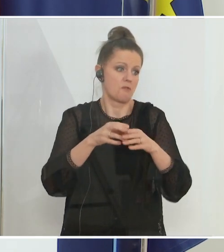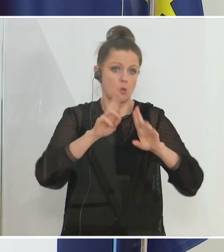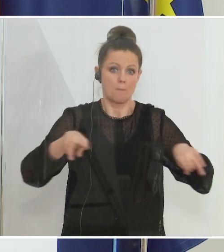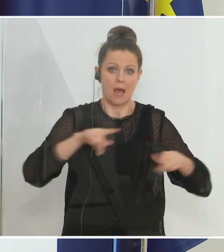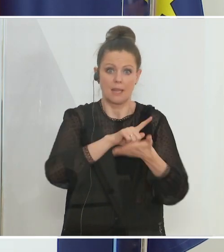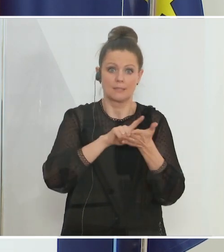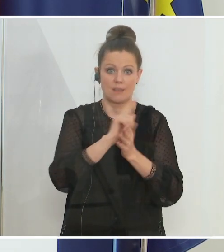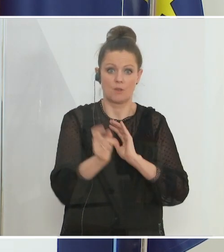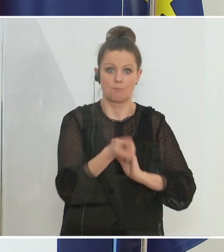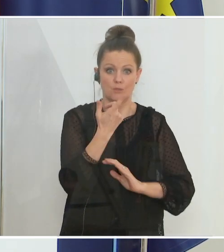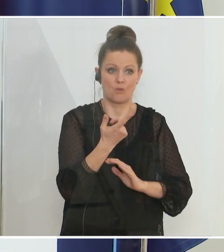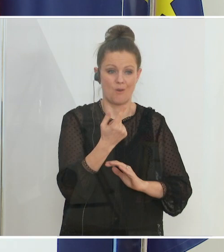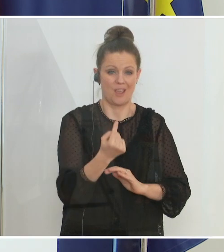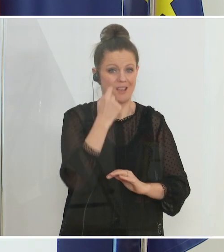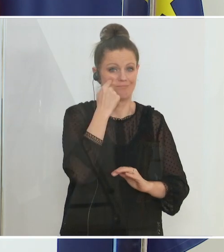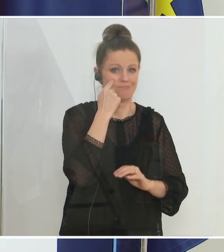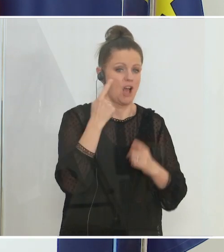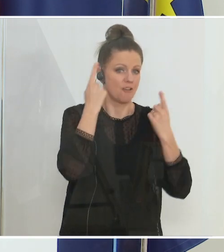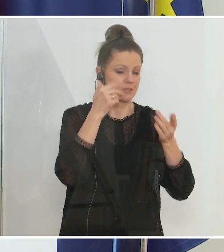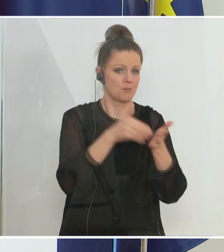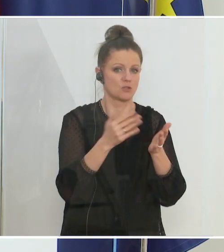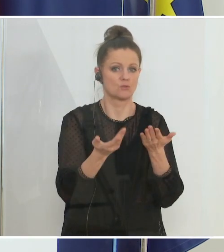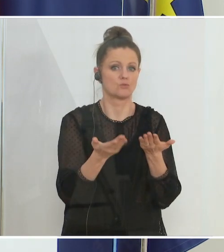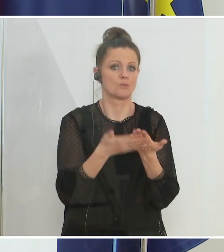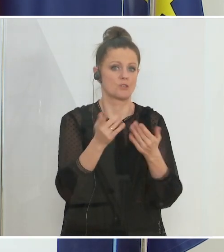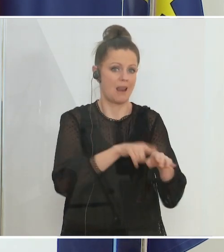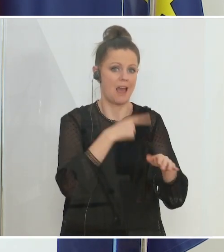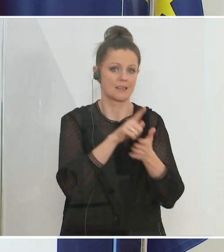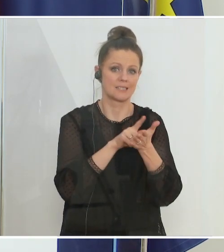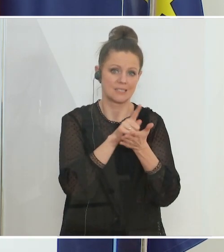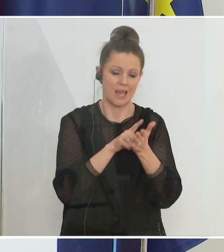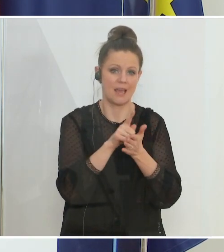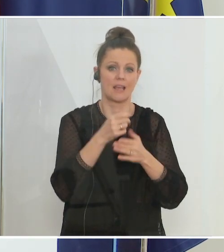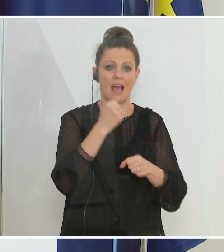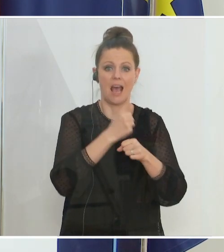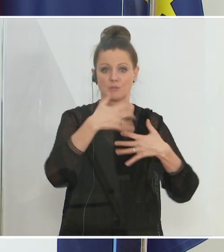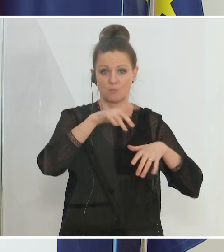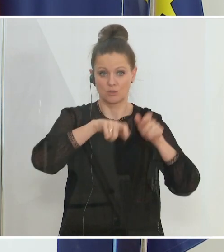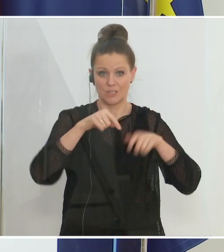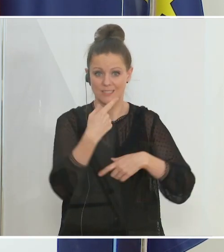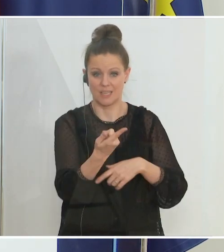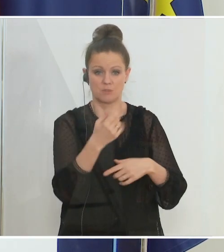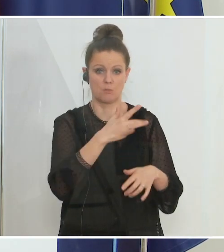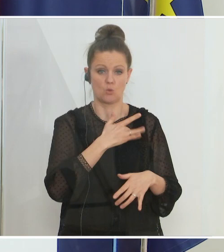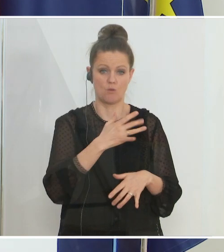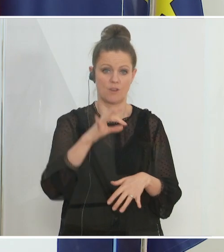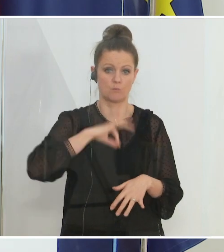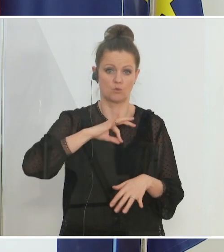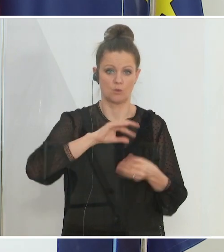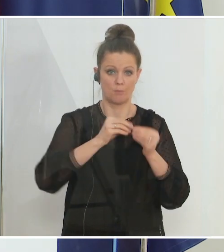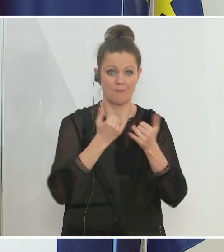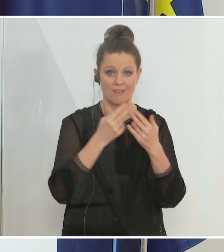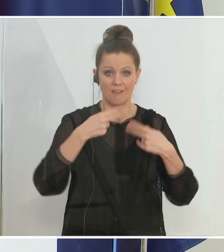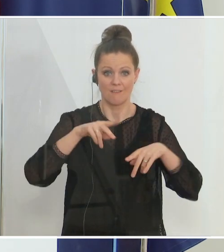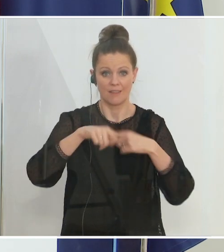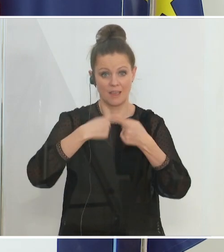besondere Beachtung brauchen, Langzeitarbeitslose zum Beispiel, die psychische Probleme haben. Wir werden sehen, wie sich das